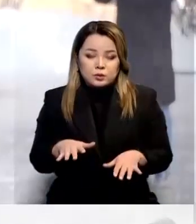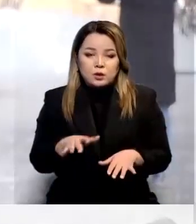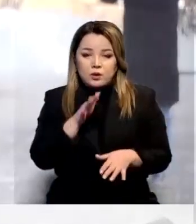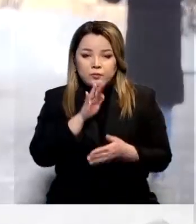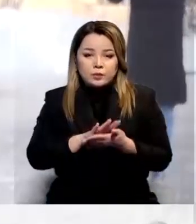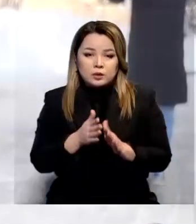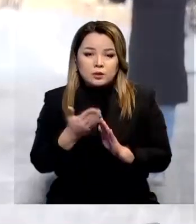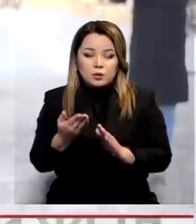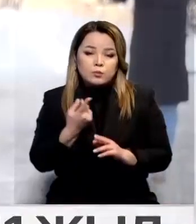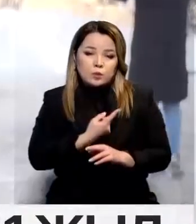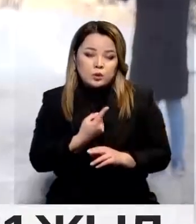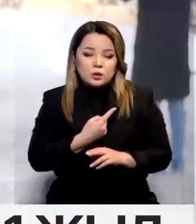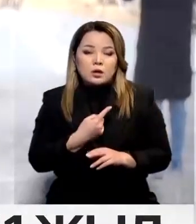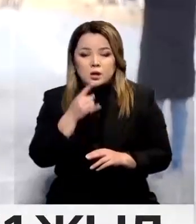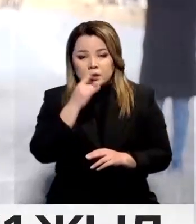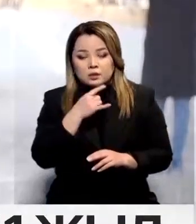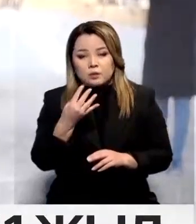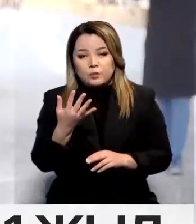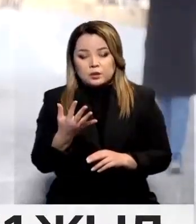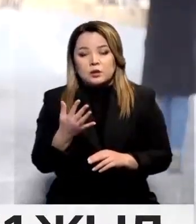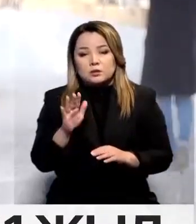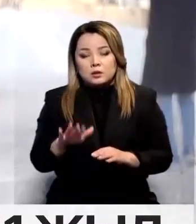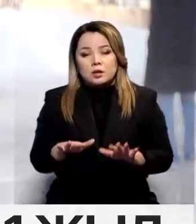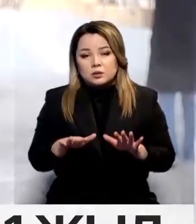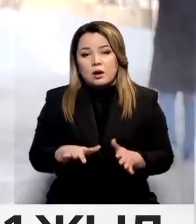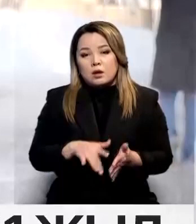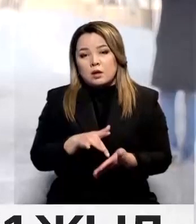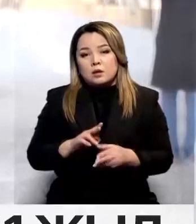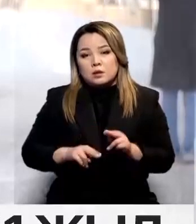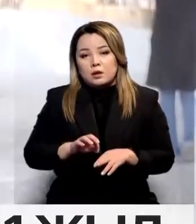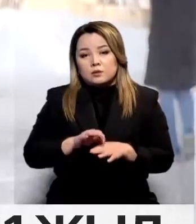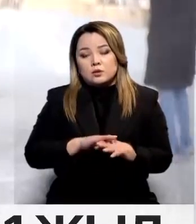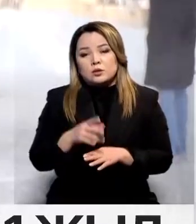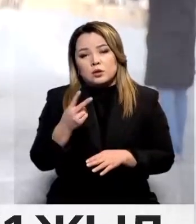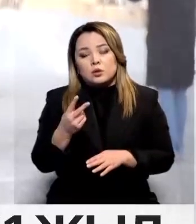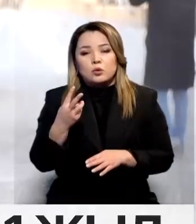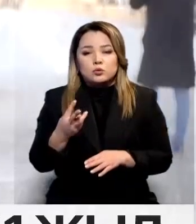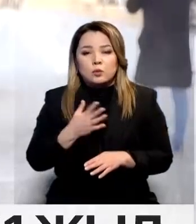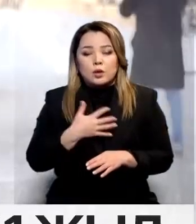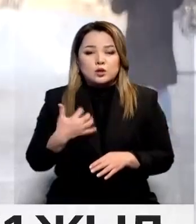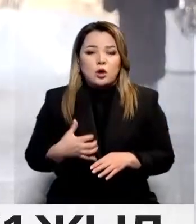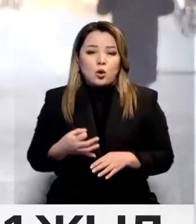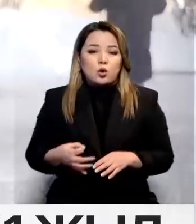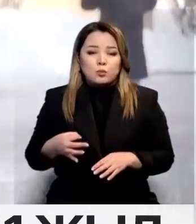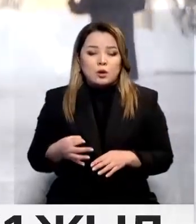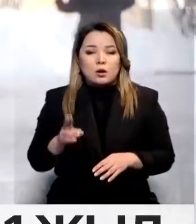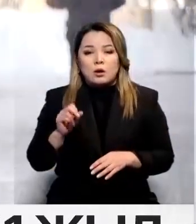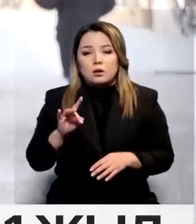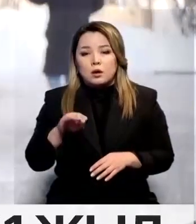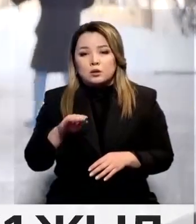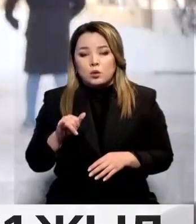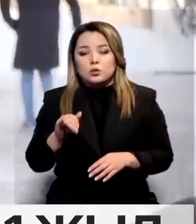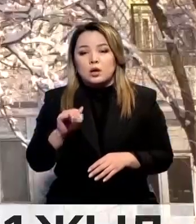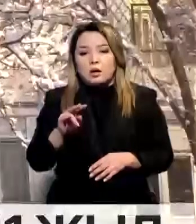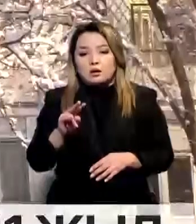өзі Қазақстанға сол кезде 45 қала салдырған дейді. Сол 45 қаланың екеуі ма, үшеуі ма біздің Жамбыл облысында Қаратау қаласы,